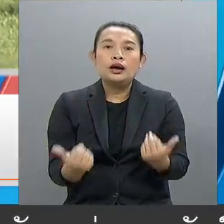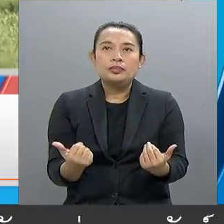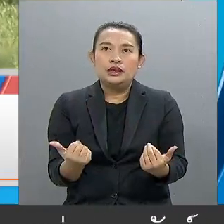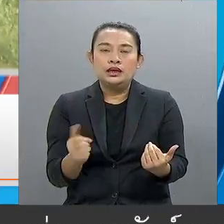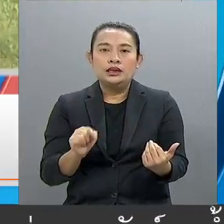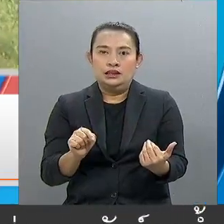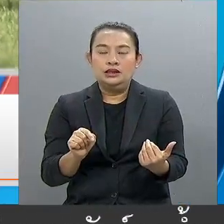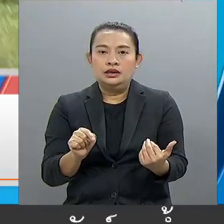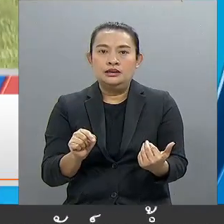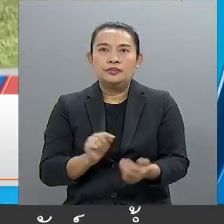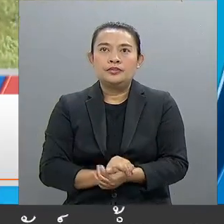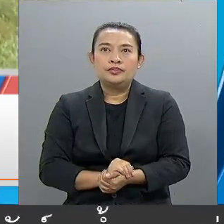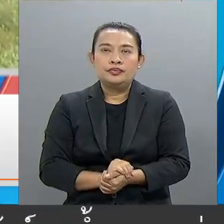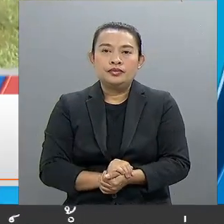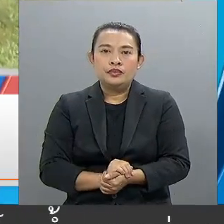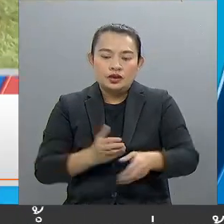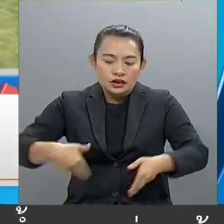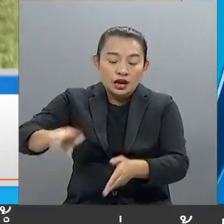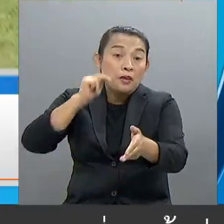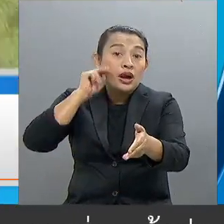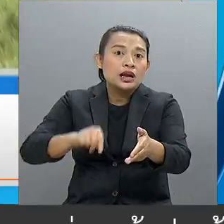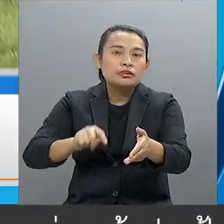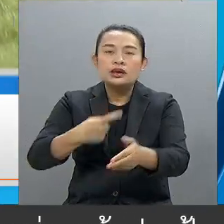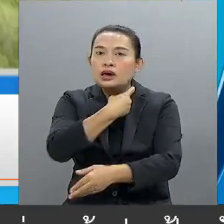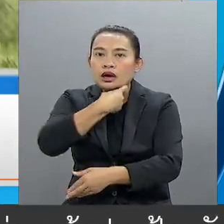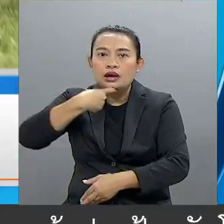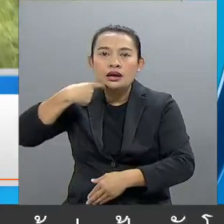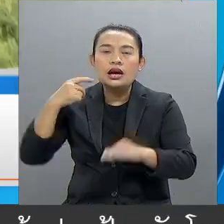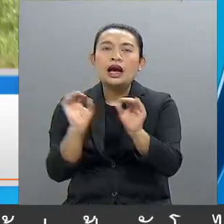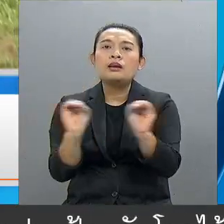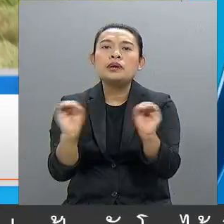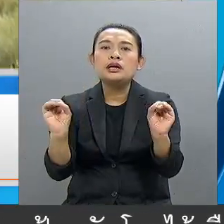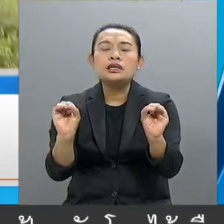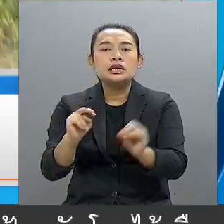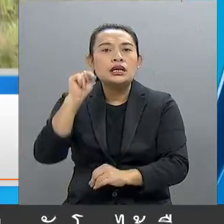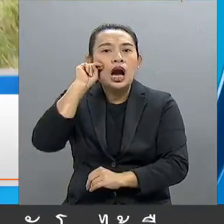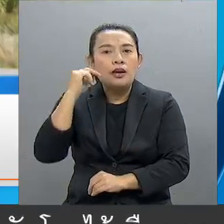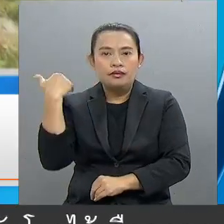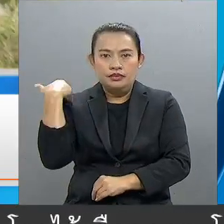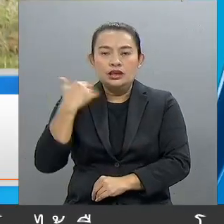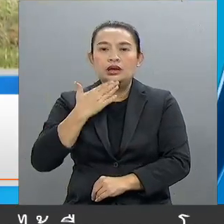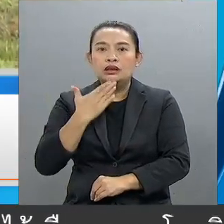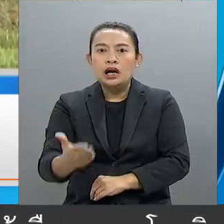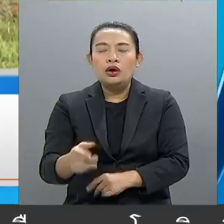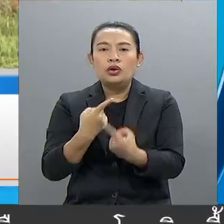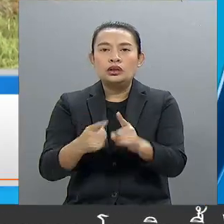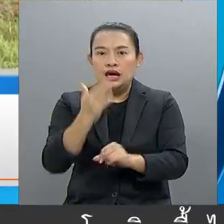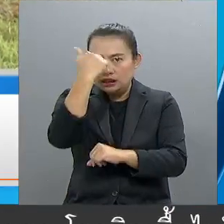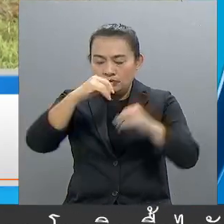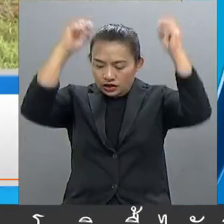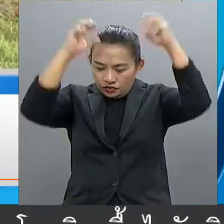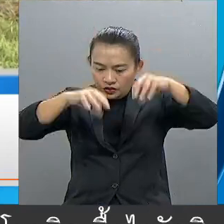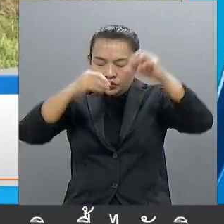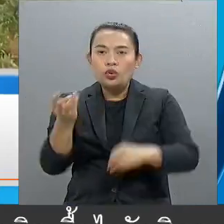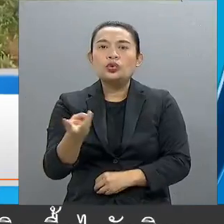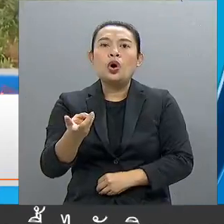แม่น้ำมาขาดนี่ไม่เคยแห้งเลยนะนี่อย่างว่ามีการฝนตกน้อยนะแล้งติดต่อกัน2ปีนะครับท